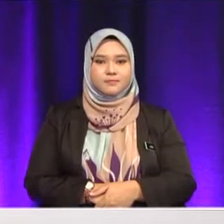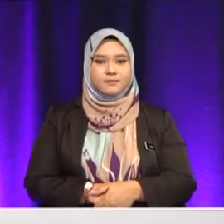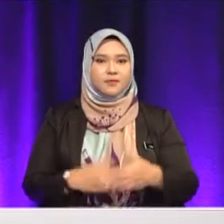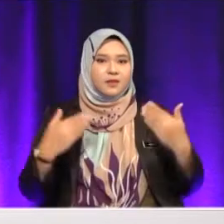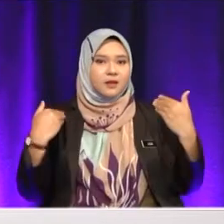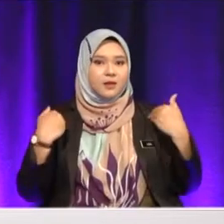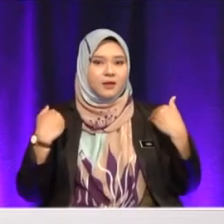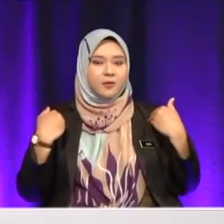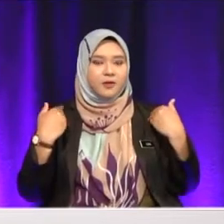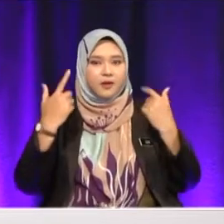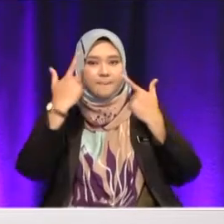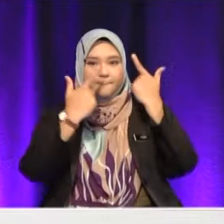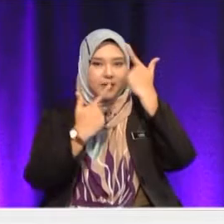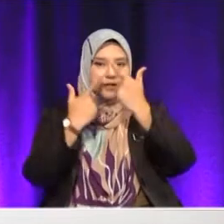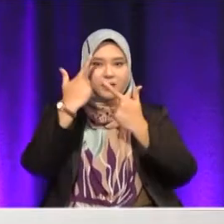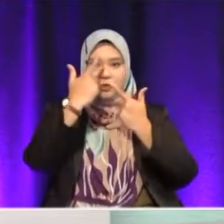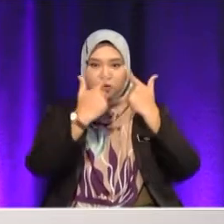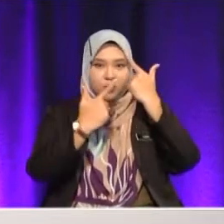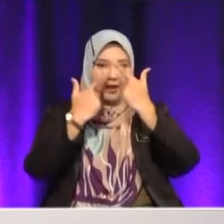juga pelancungan